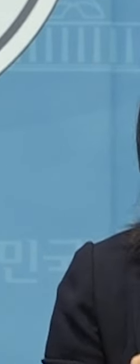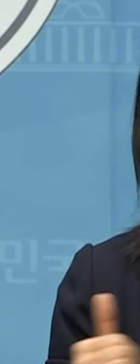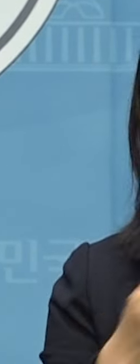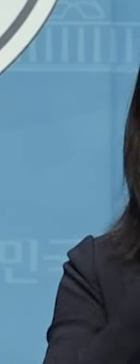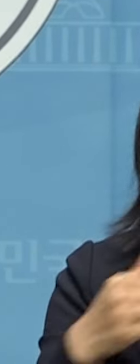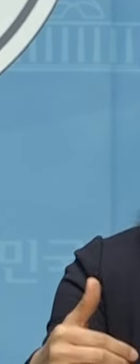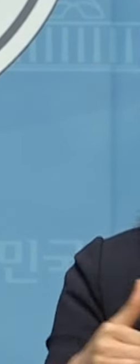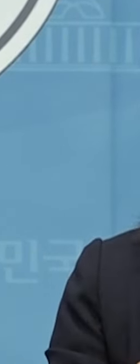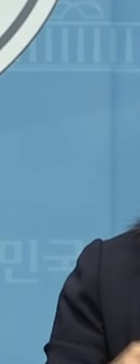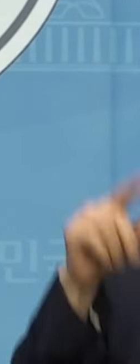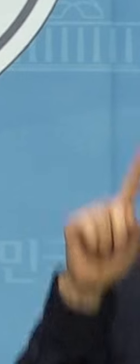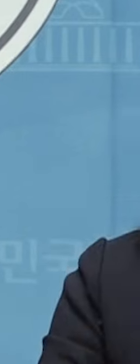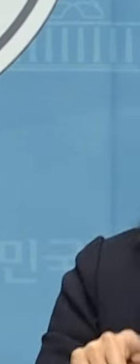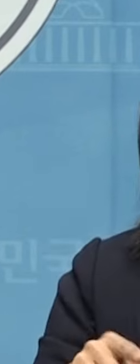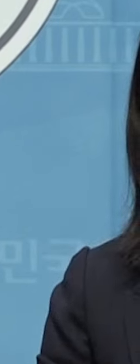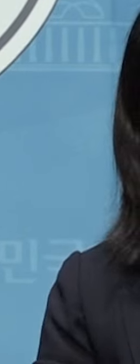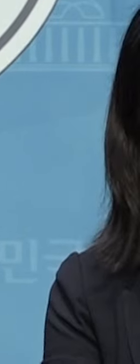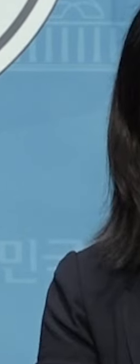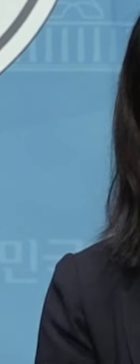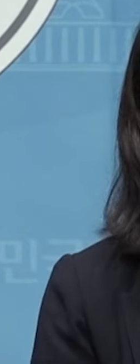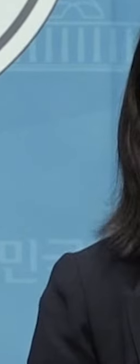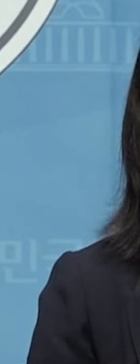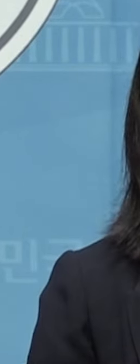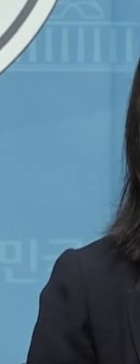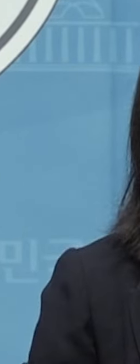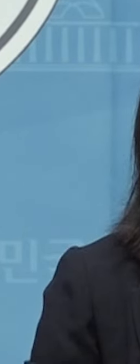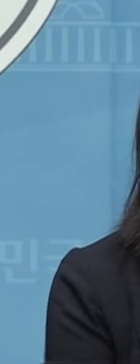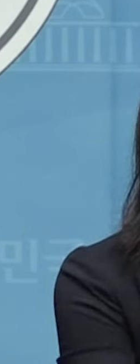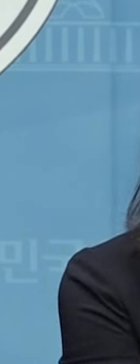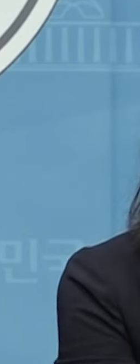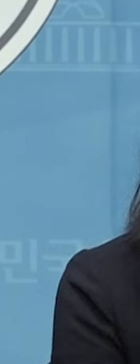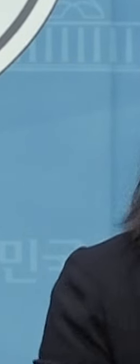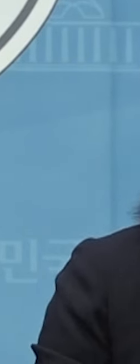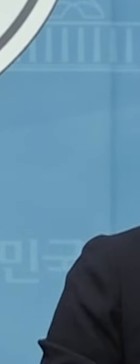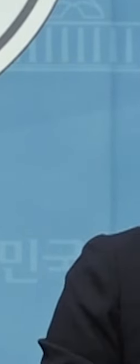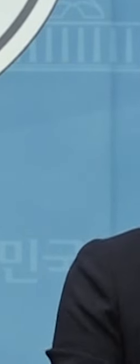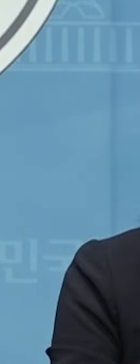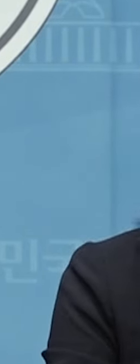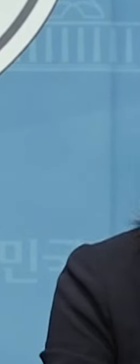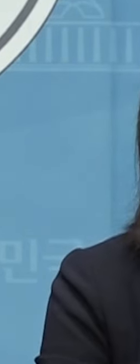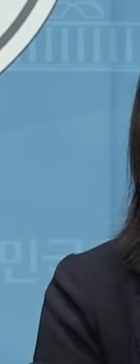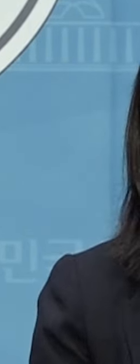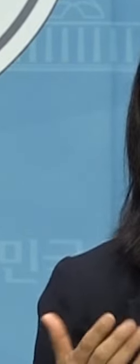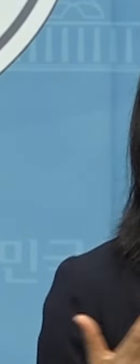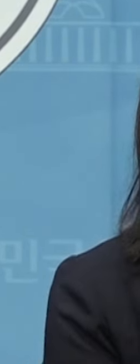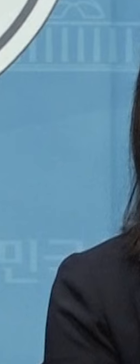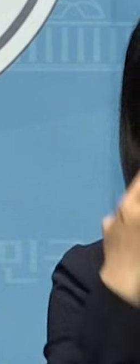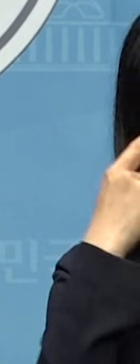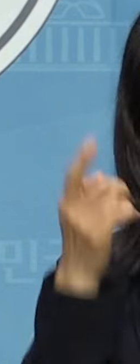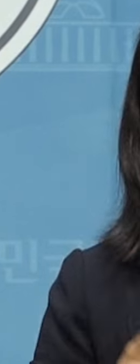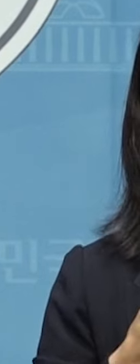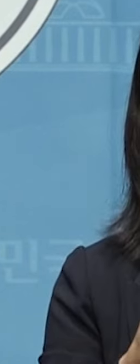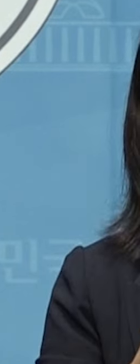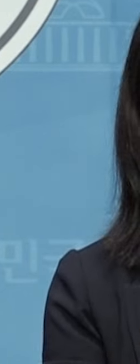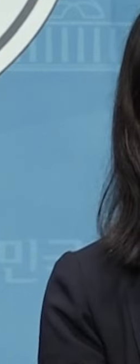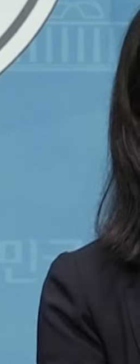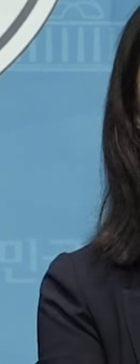대통령과 여당의 우려를 해소한 법안입니다 국민임 의원들에게